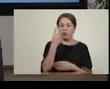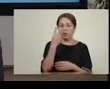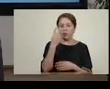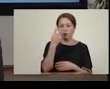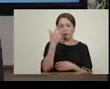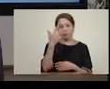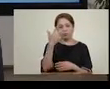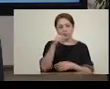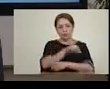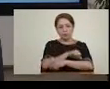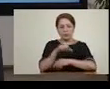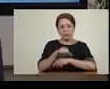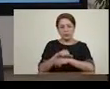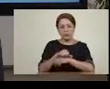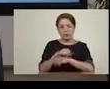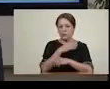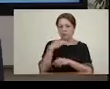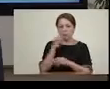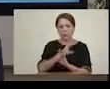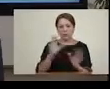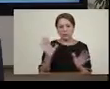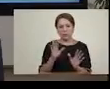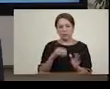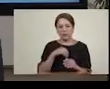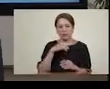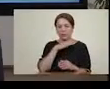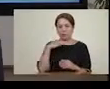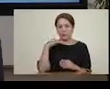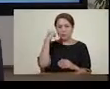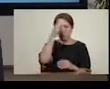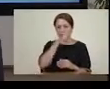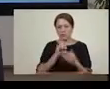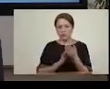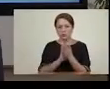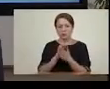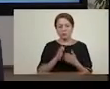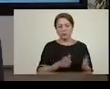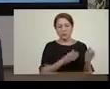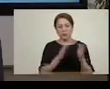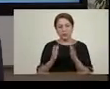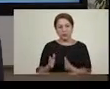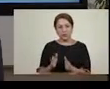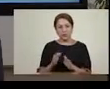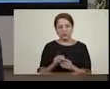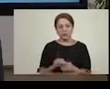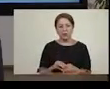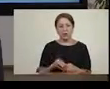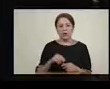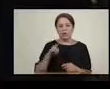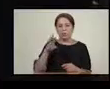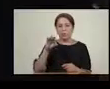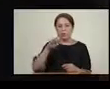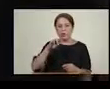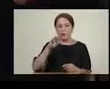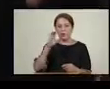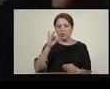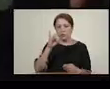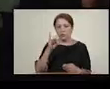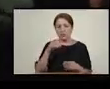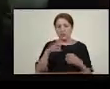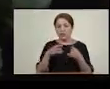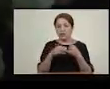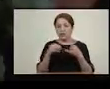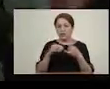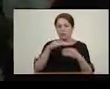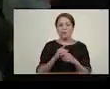ko'p yillik o'simlik. Keyingi o'simligimiz, demak, poyasining yer ustki qismi,